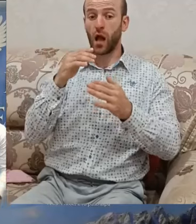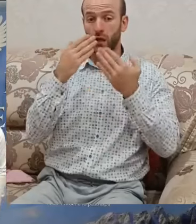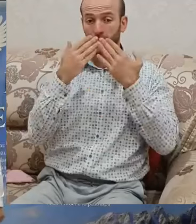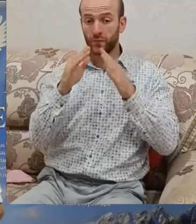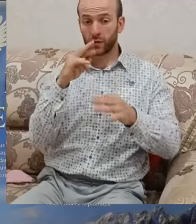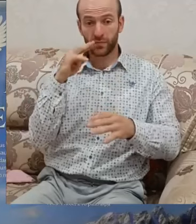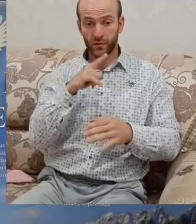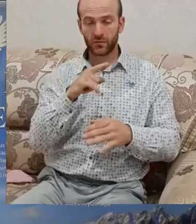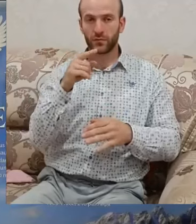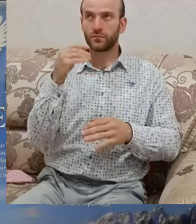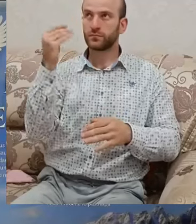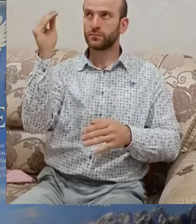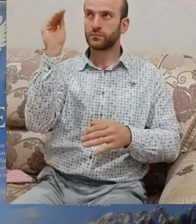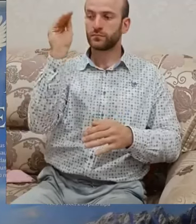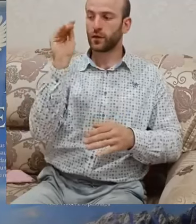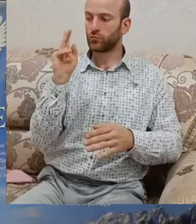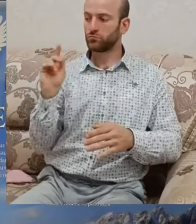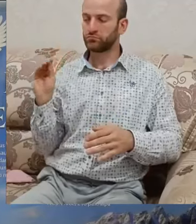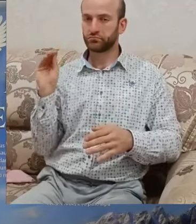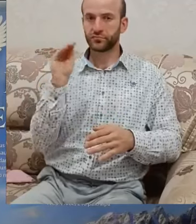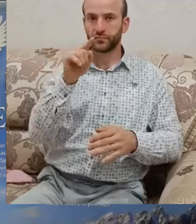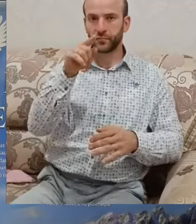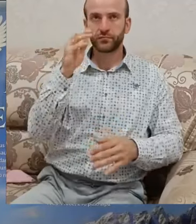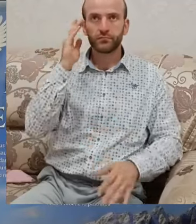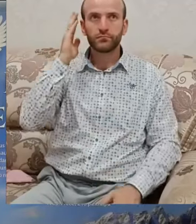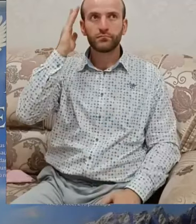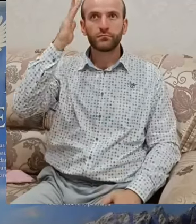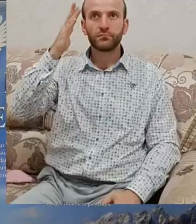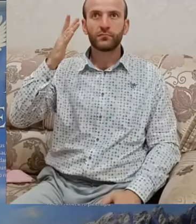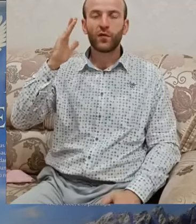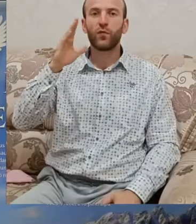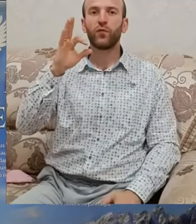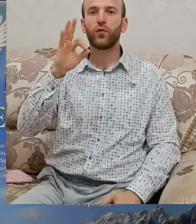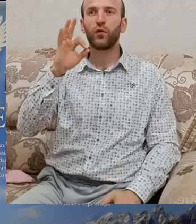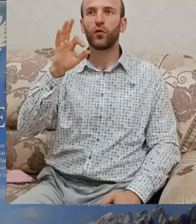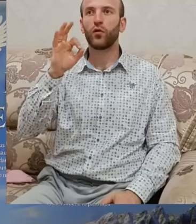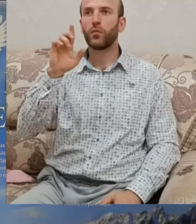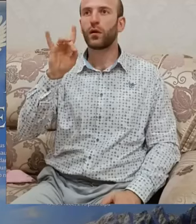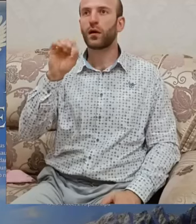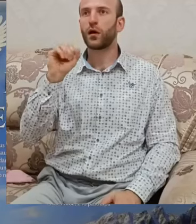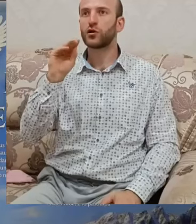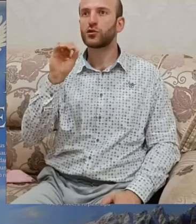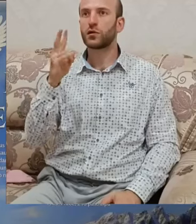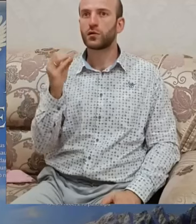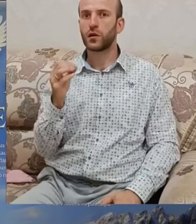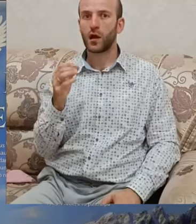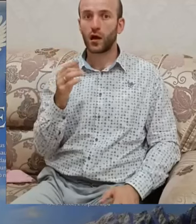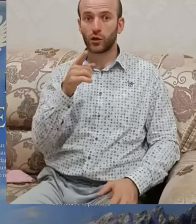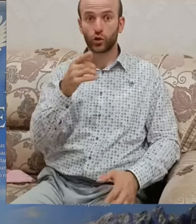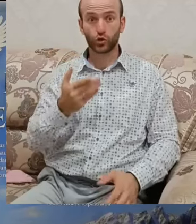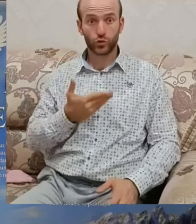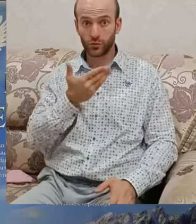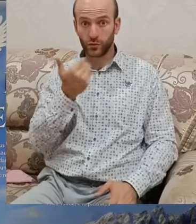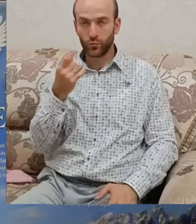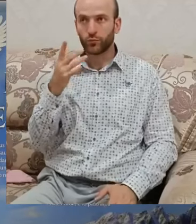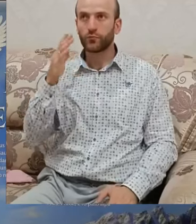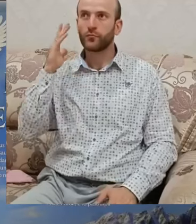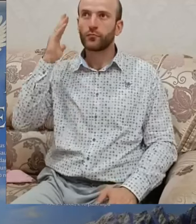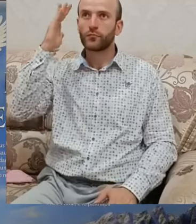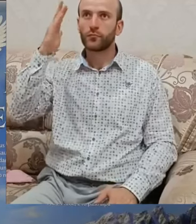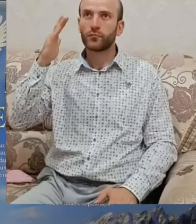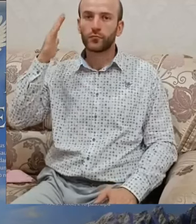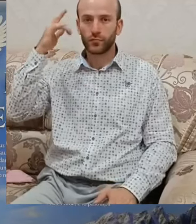živut. Be įsivaizdavimų. Без воображений. Amen. Amen.